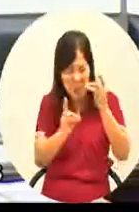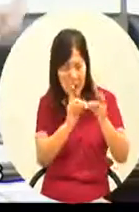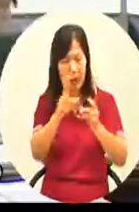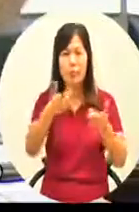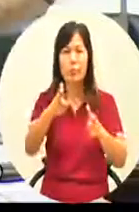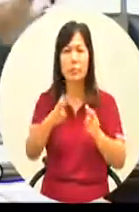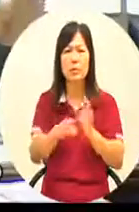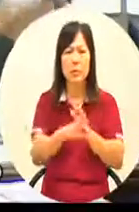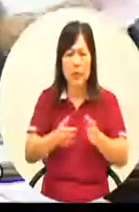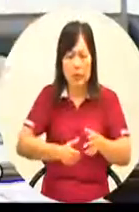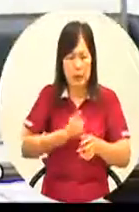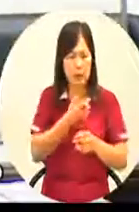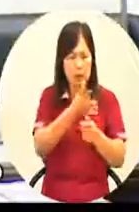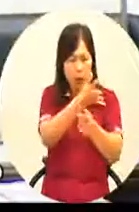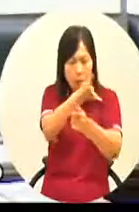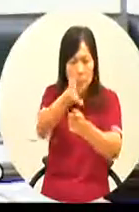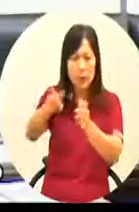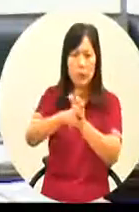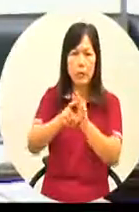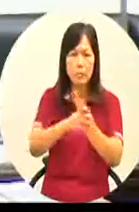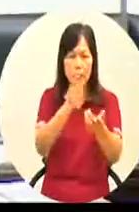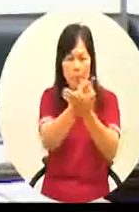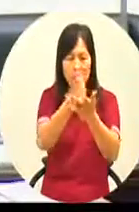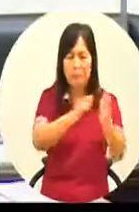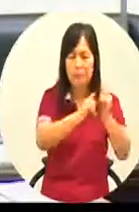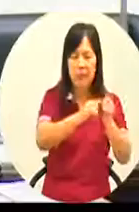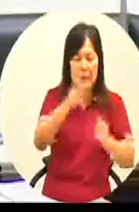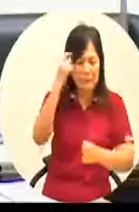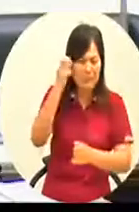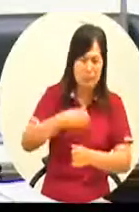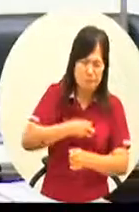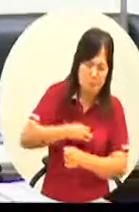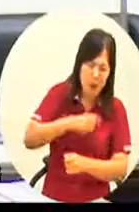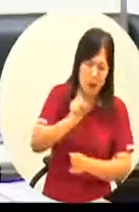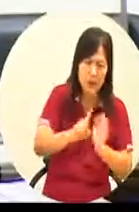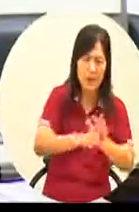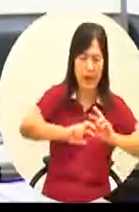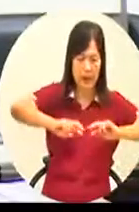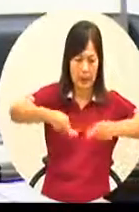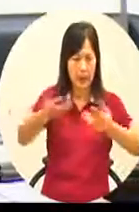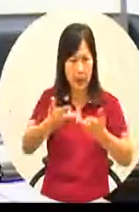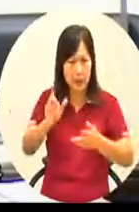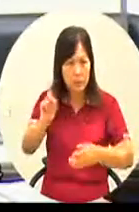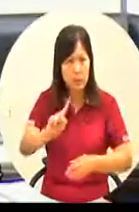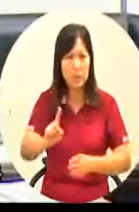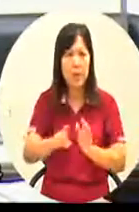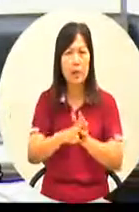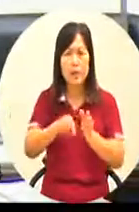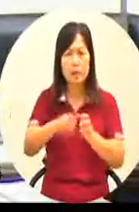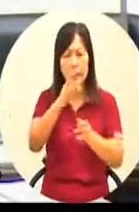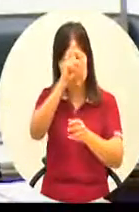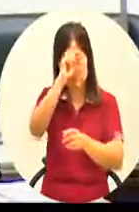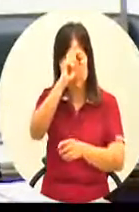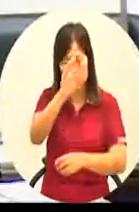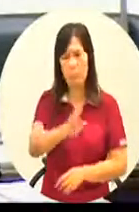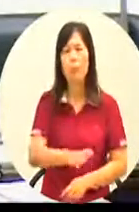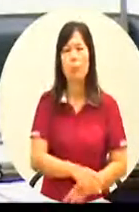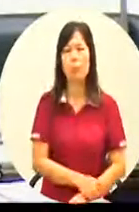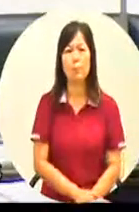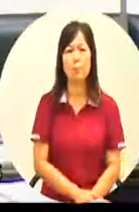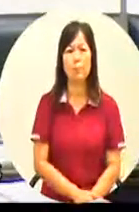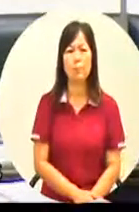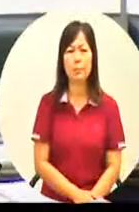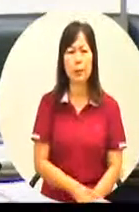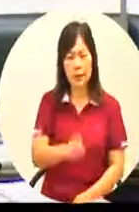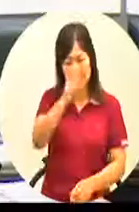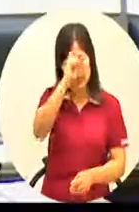应该真正调查民怨民怒在哪边，应该改进的事项，这样是才会 有希望哈。我希望这个主